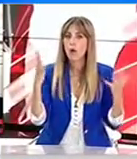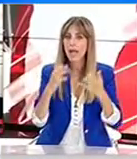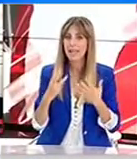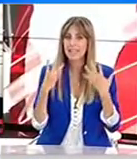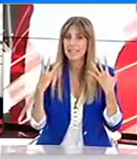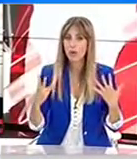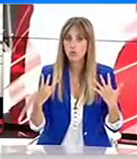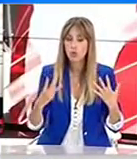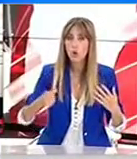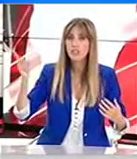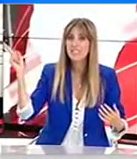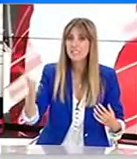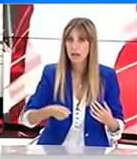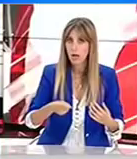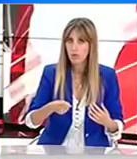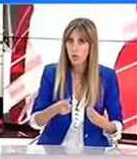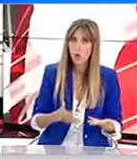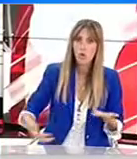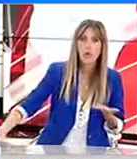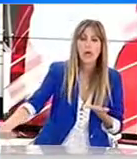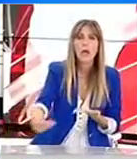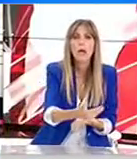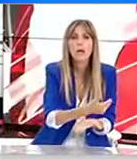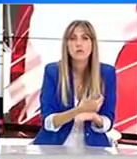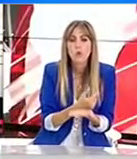τέτοιο εισόδημα που είχαν αφορολόγητο.